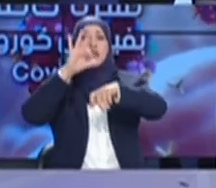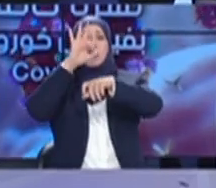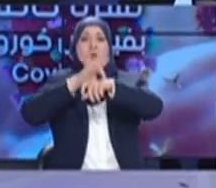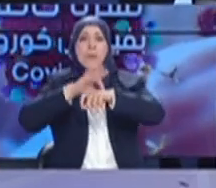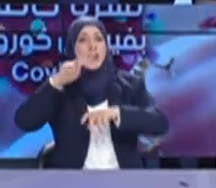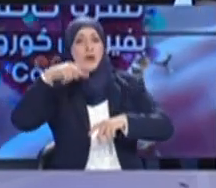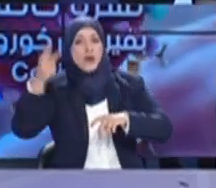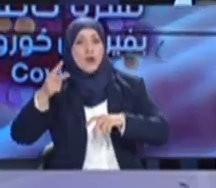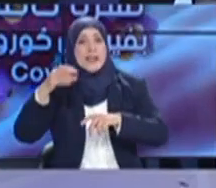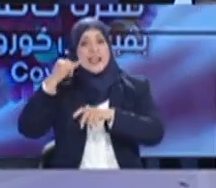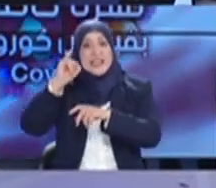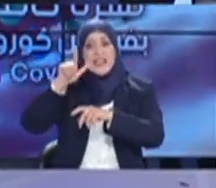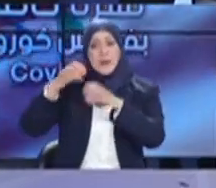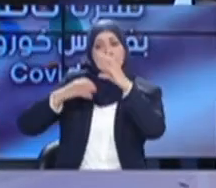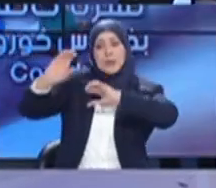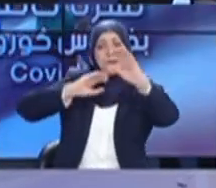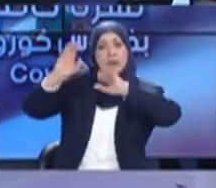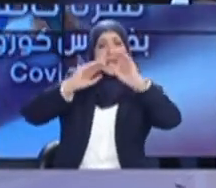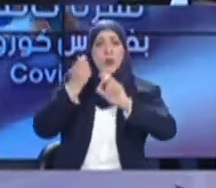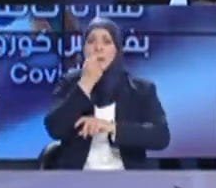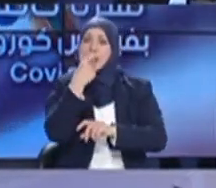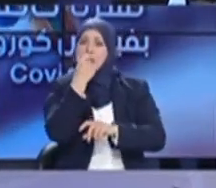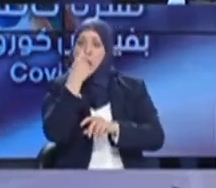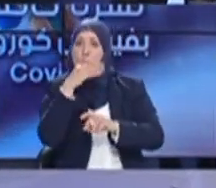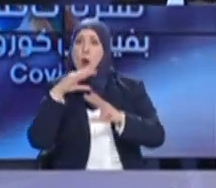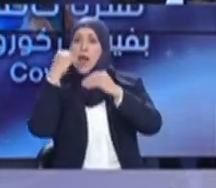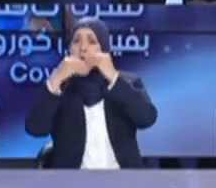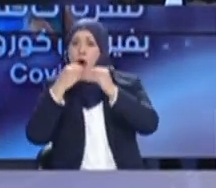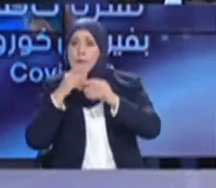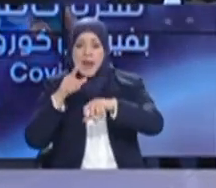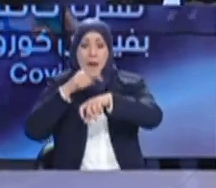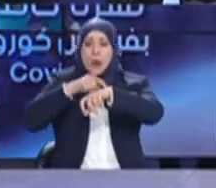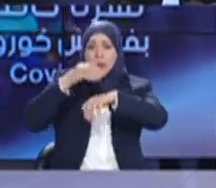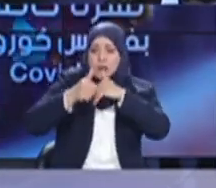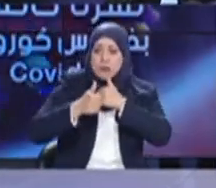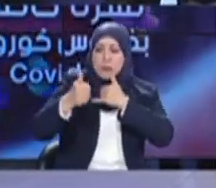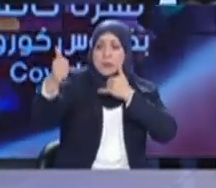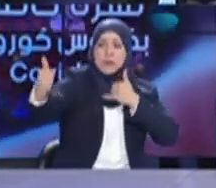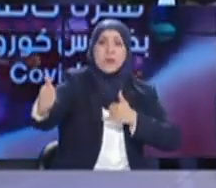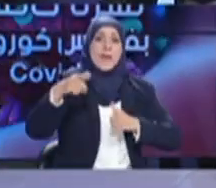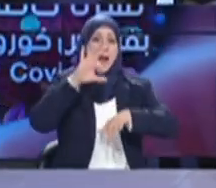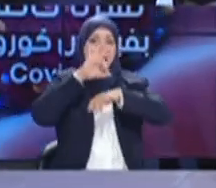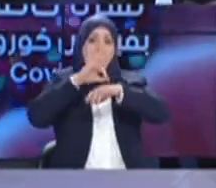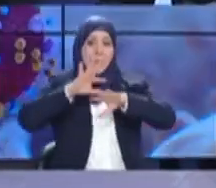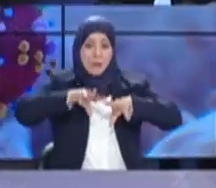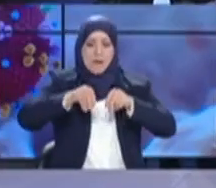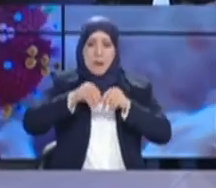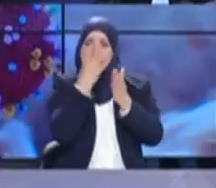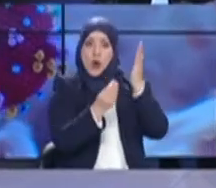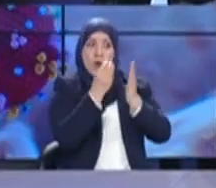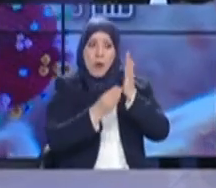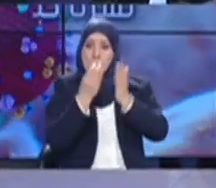معناها باش ما يقعد معناها فما تواصل للدواء، باش ما يقعدوش معناها سورتو المرضى نتاع طبيب العائله، معناها ما يقعدوش ناقصين